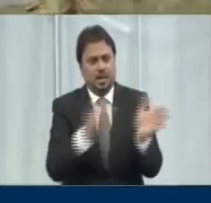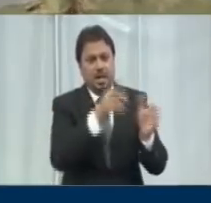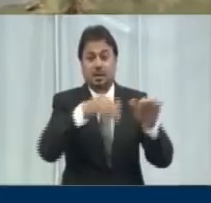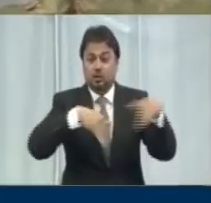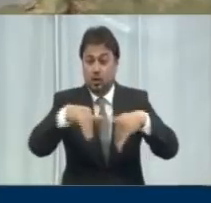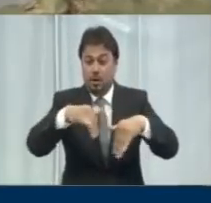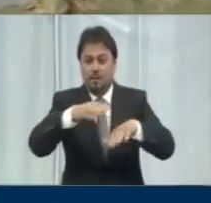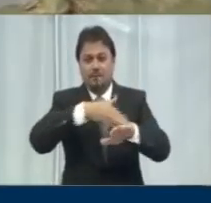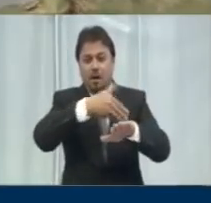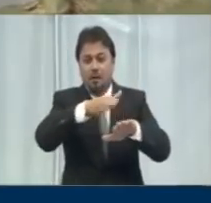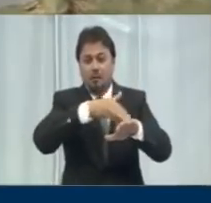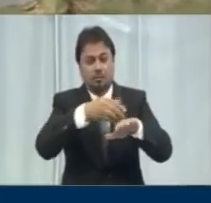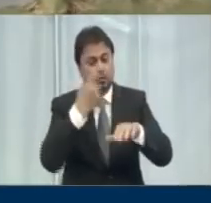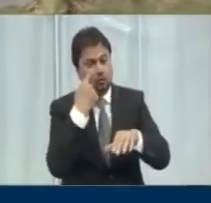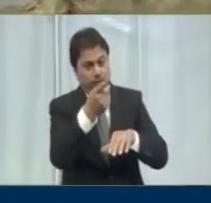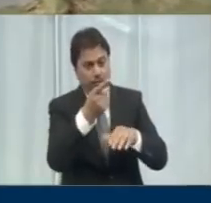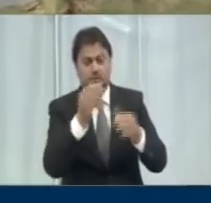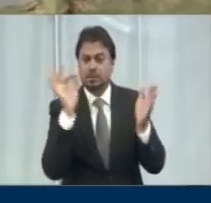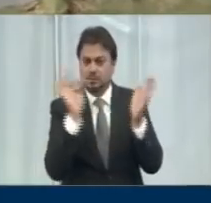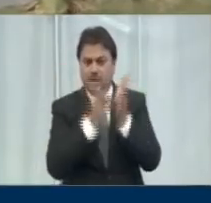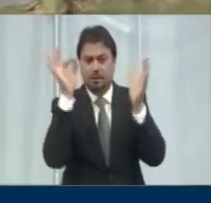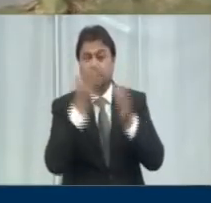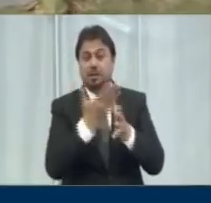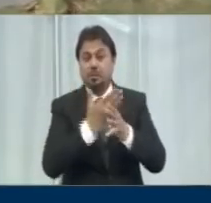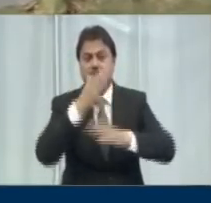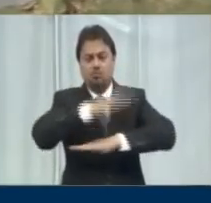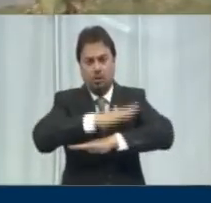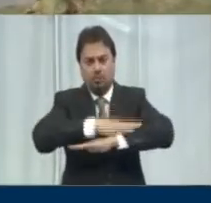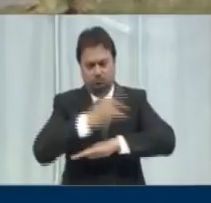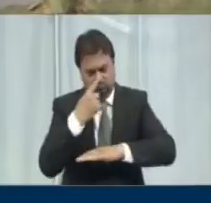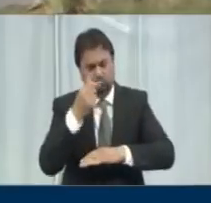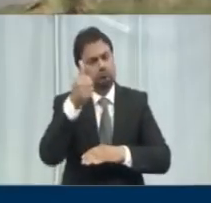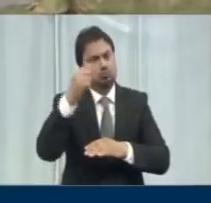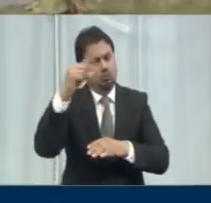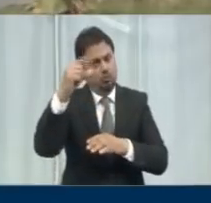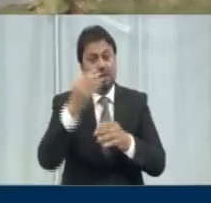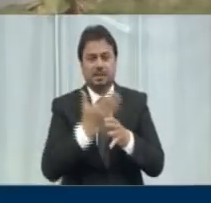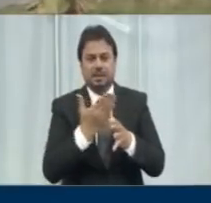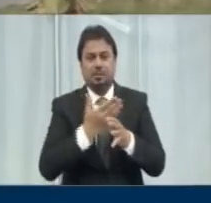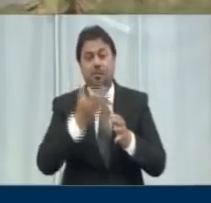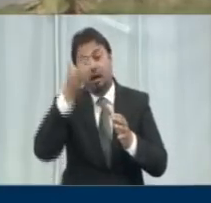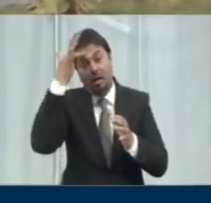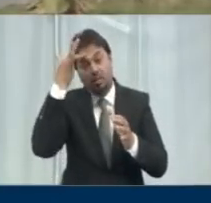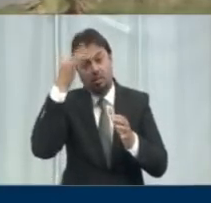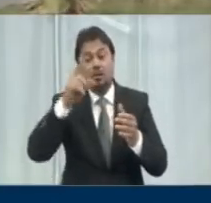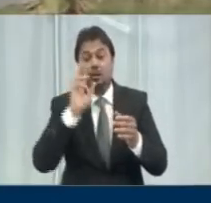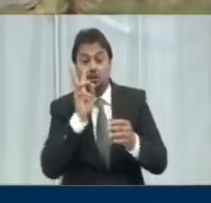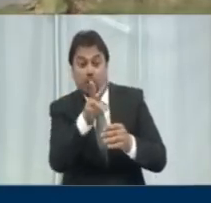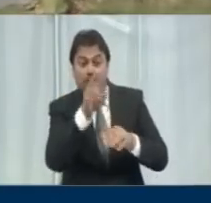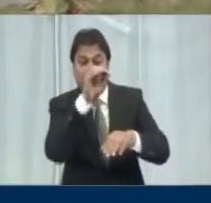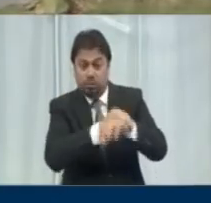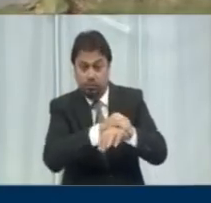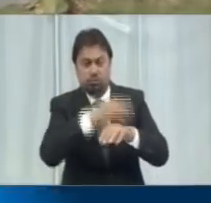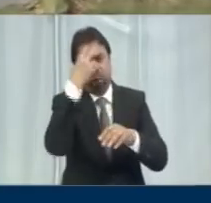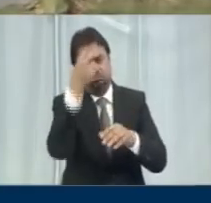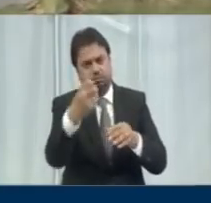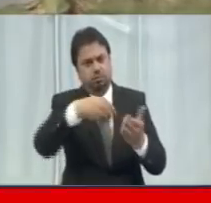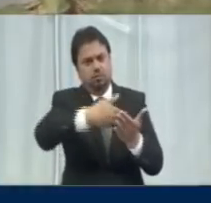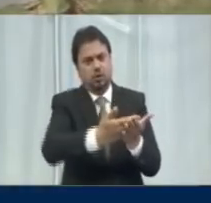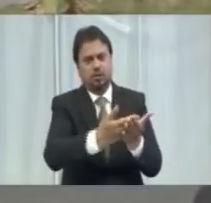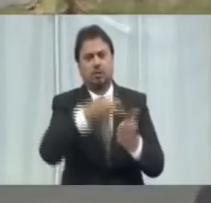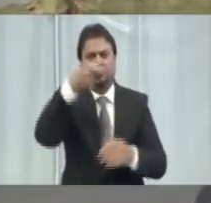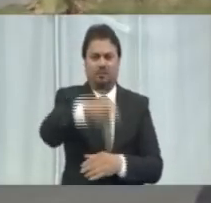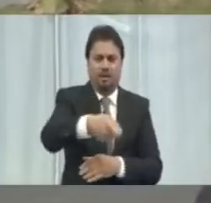شوارع البصرة في اليوم الثالث لتطبيق الحظر، لا سيما بعد فرض غرامات على المخالفين من أجل الحفاظ